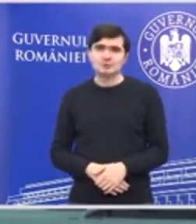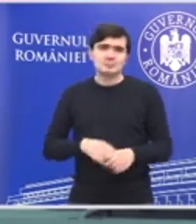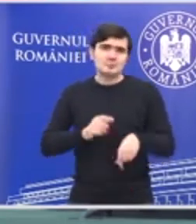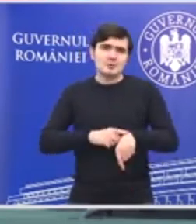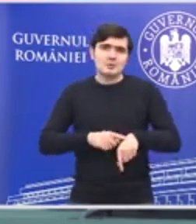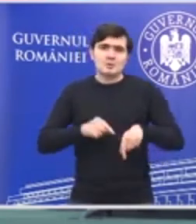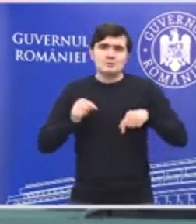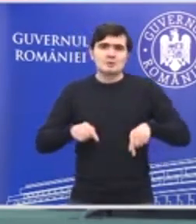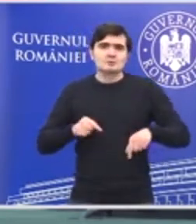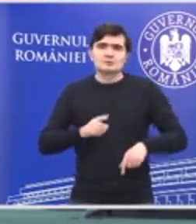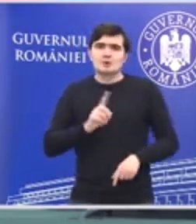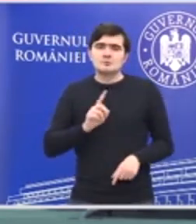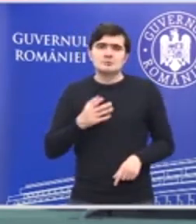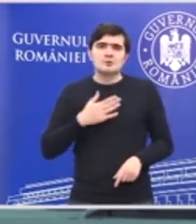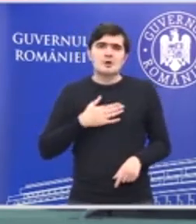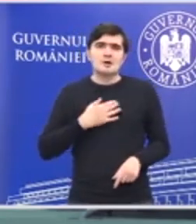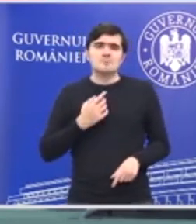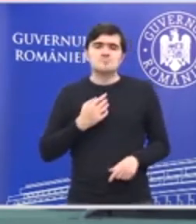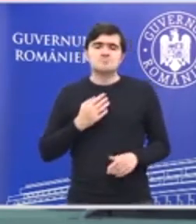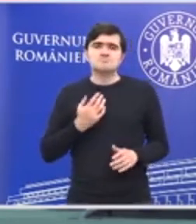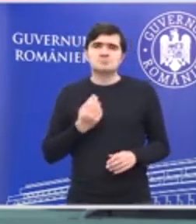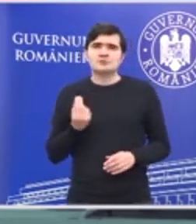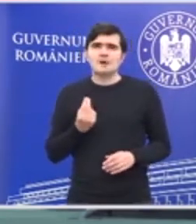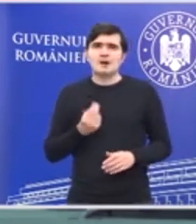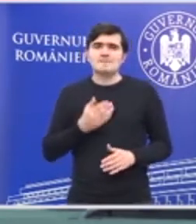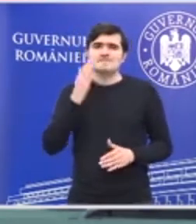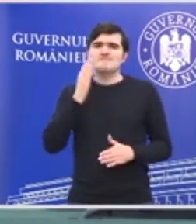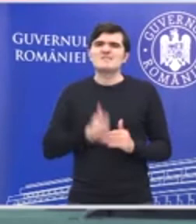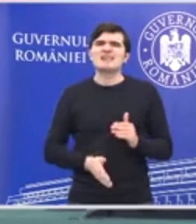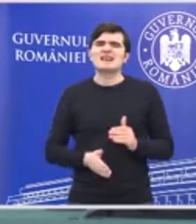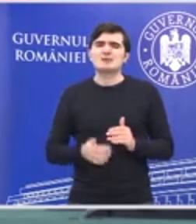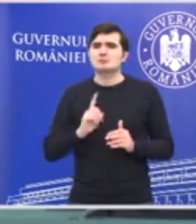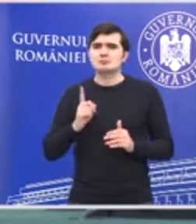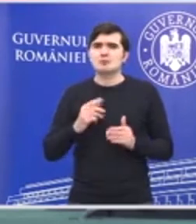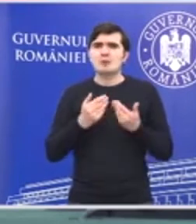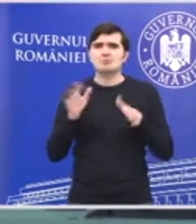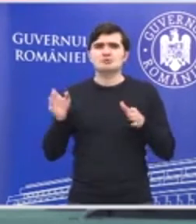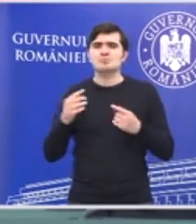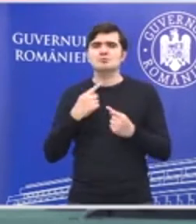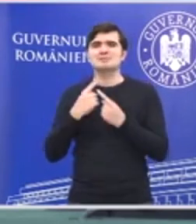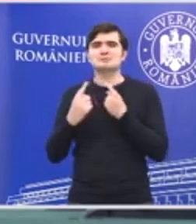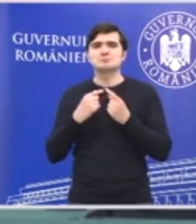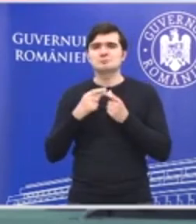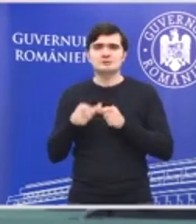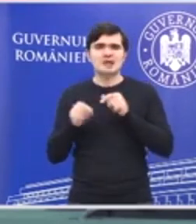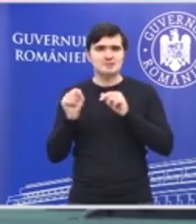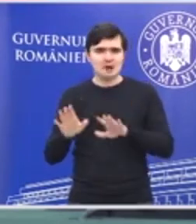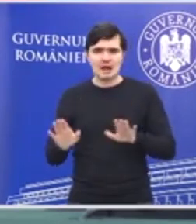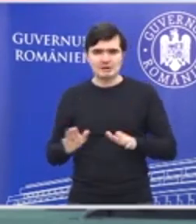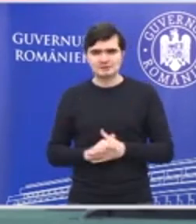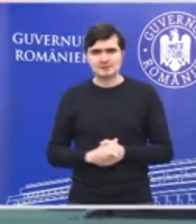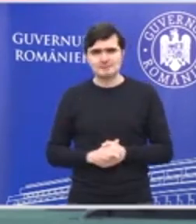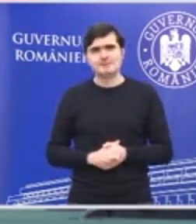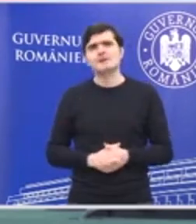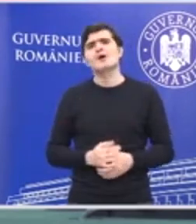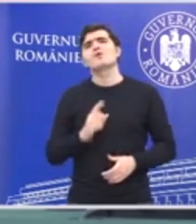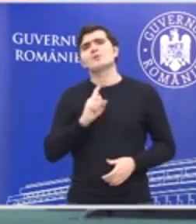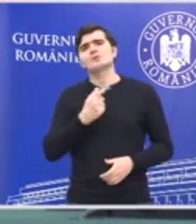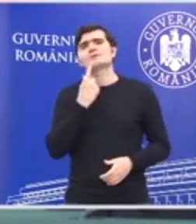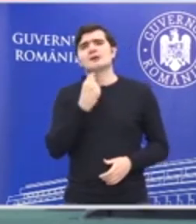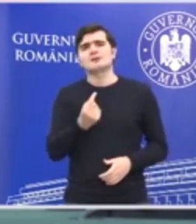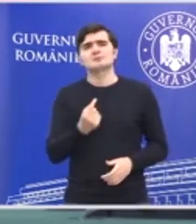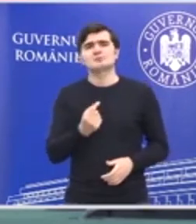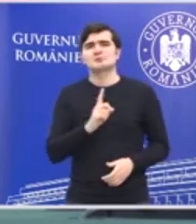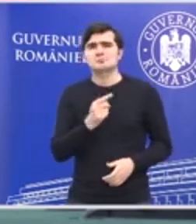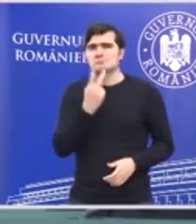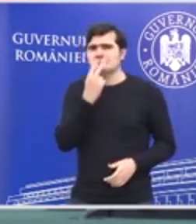moment nu am finalizat, chiar nu am inițiat discuții în acest sens, însă vă pot răspunde că nu